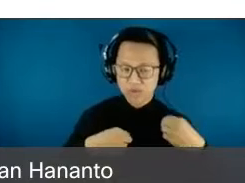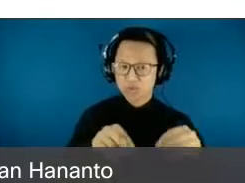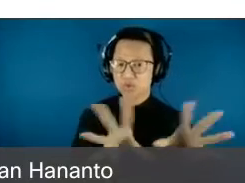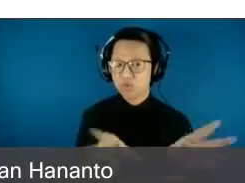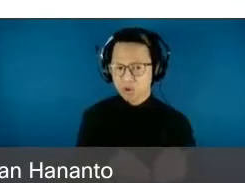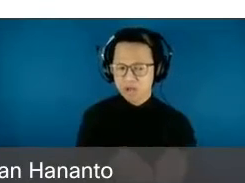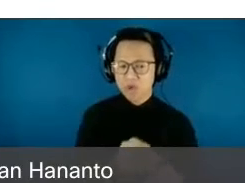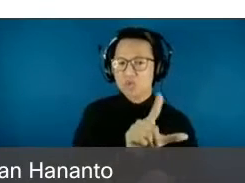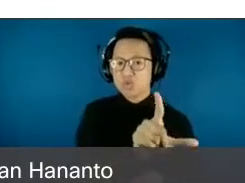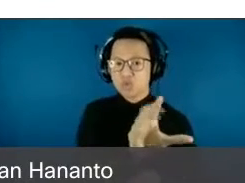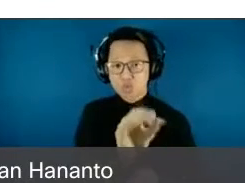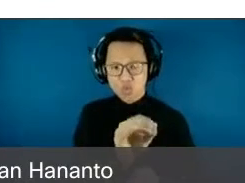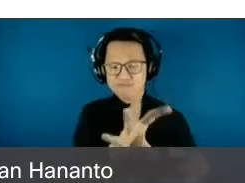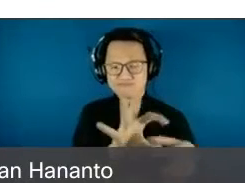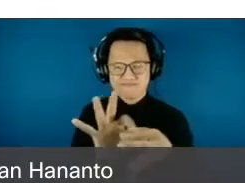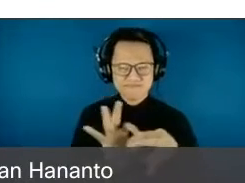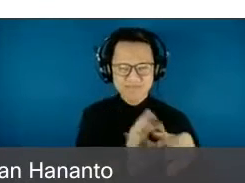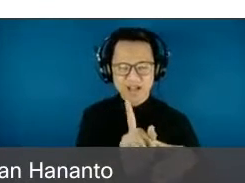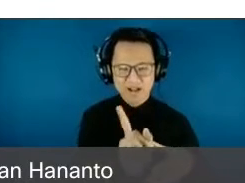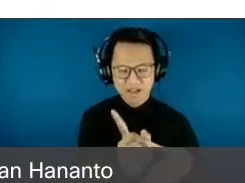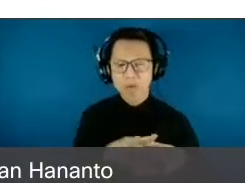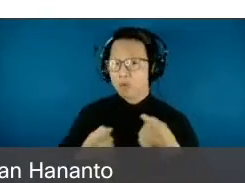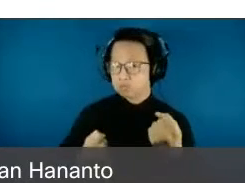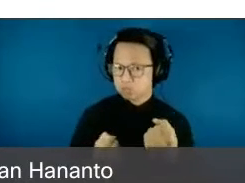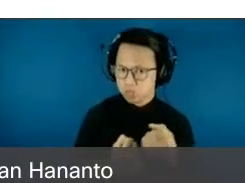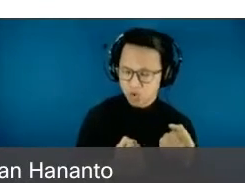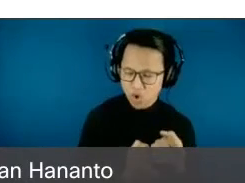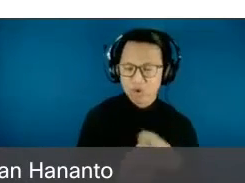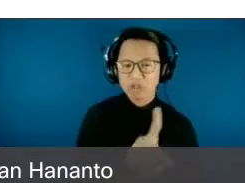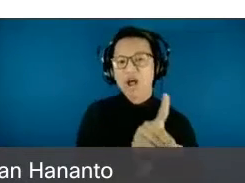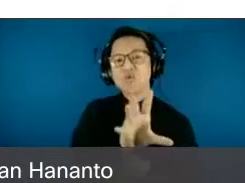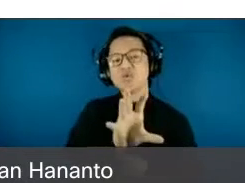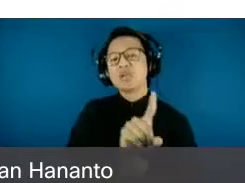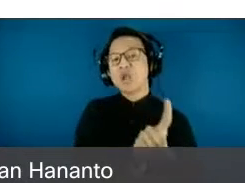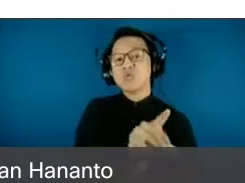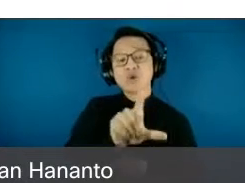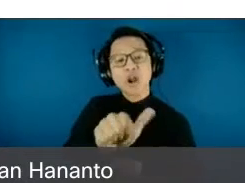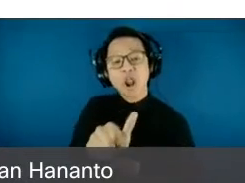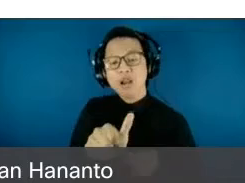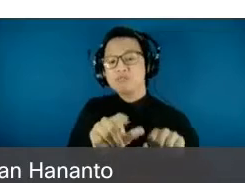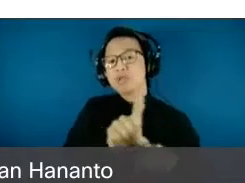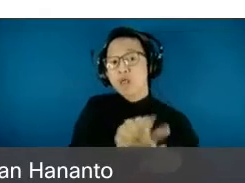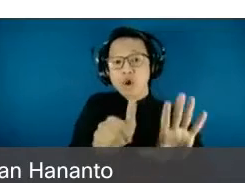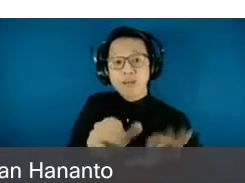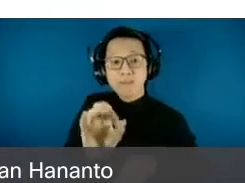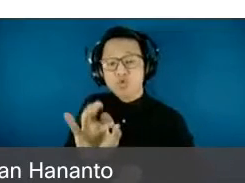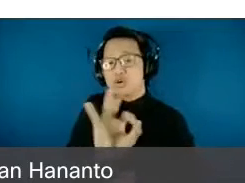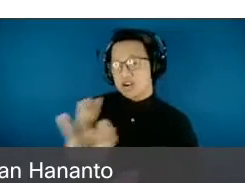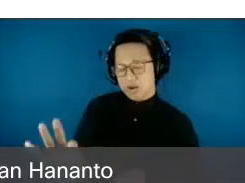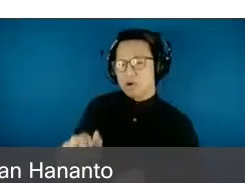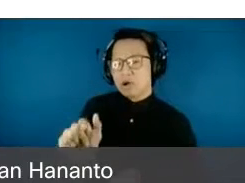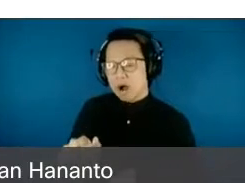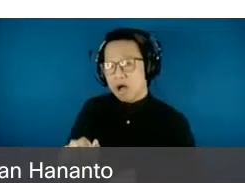70 bisnis partner dan mensupport sekitar 160 ribu karyawan yang diantaranya adalah